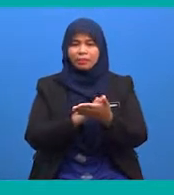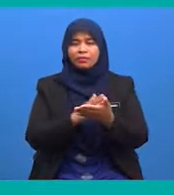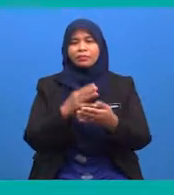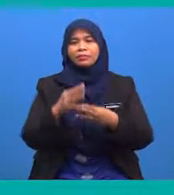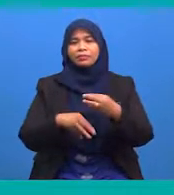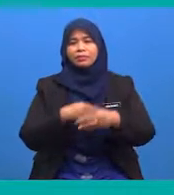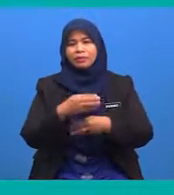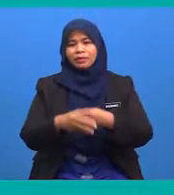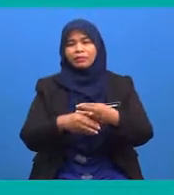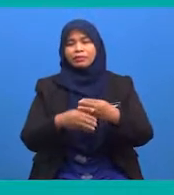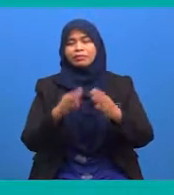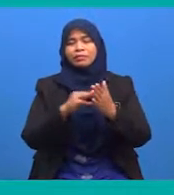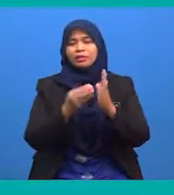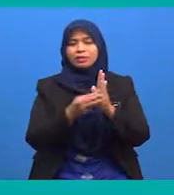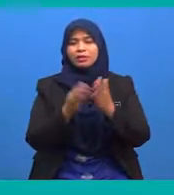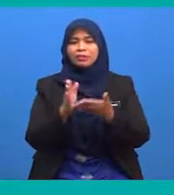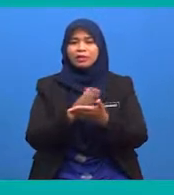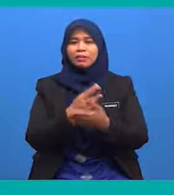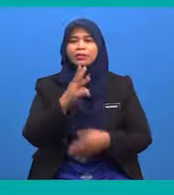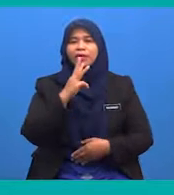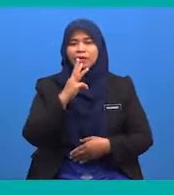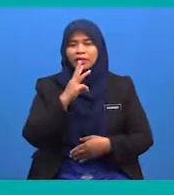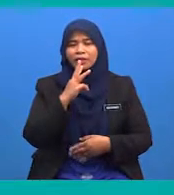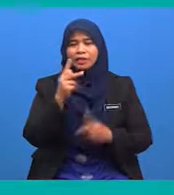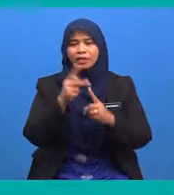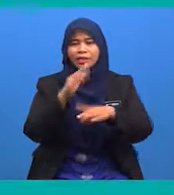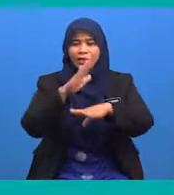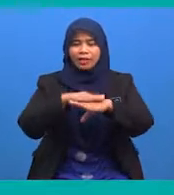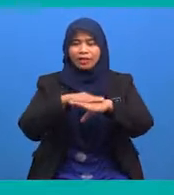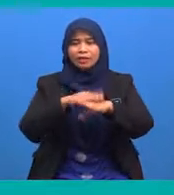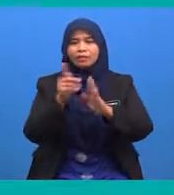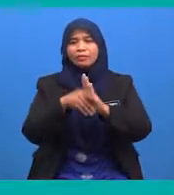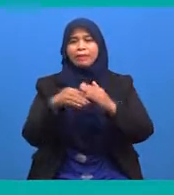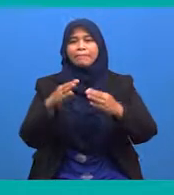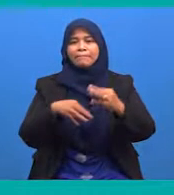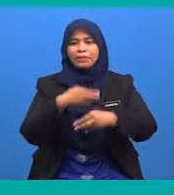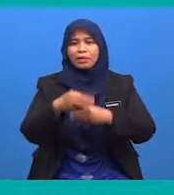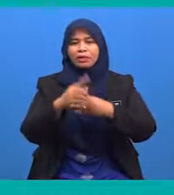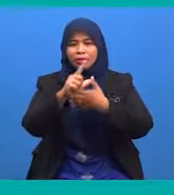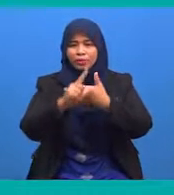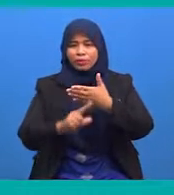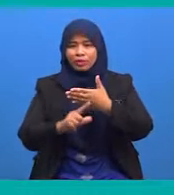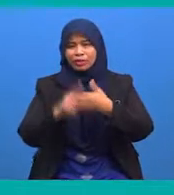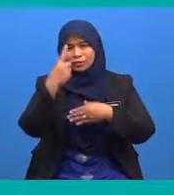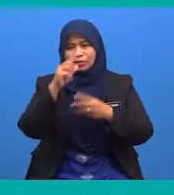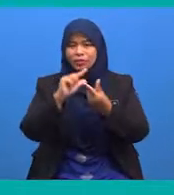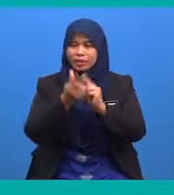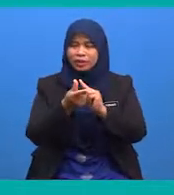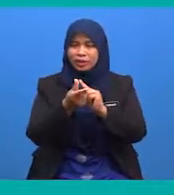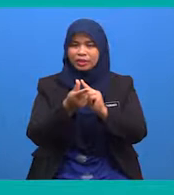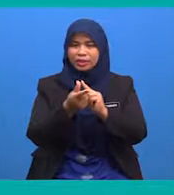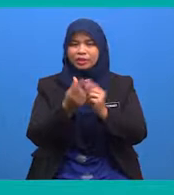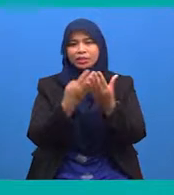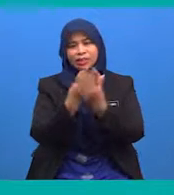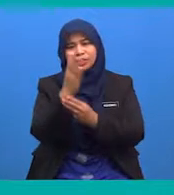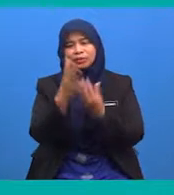balutan bermaksud menyapu air ke atas pembalut luka bagi menggantikan wuduk